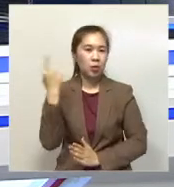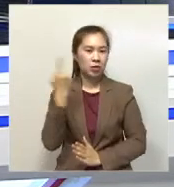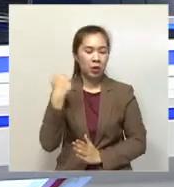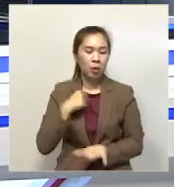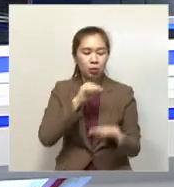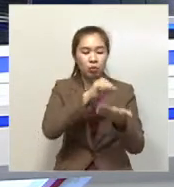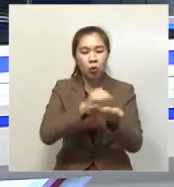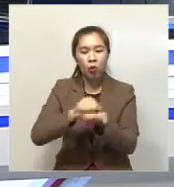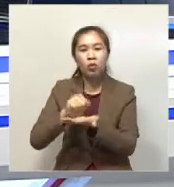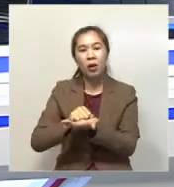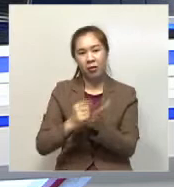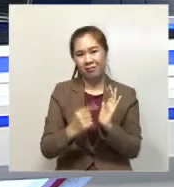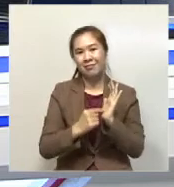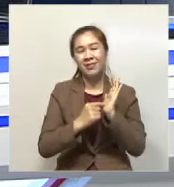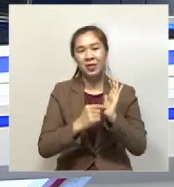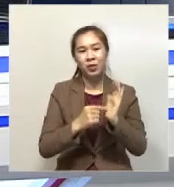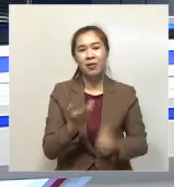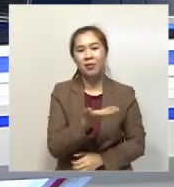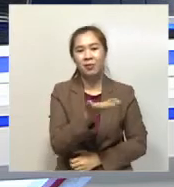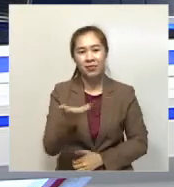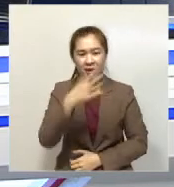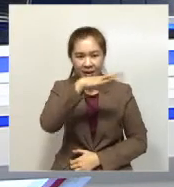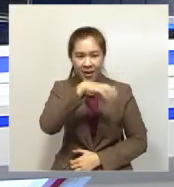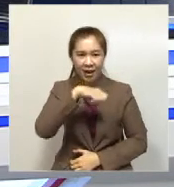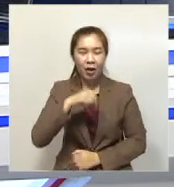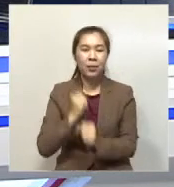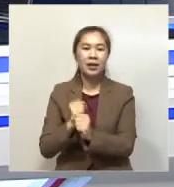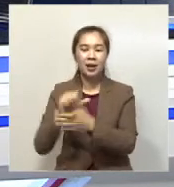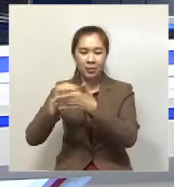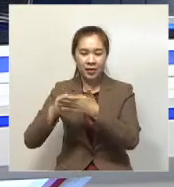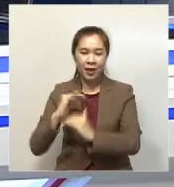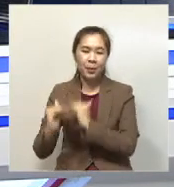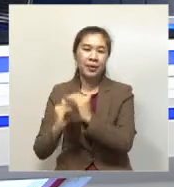องกันก็ยกมาให้ดูเป็นตัวอย่างที่เราสามารถนำสิ่งที่ดีของเขามาปรับปรุงกับของเราได้